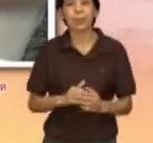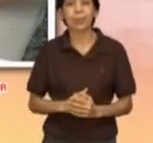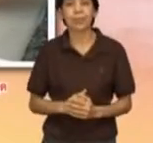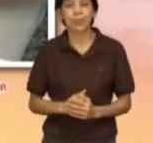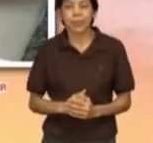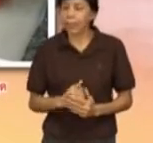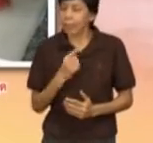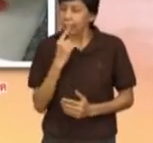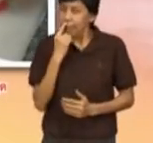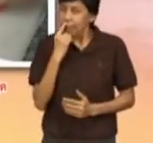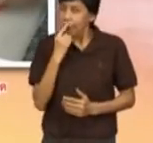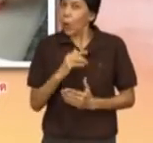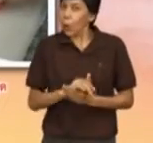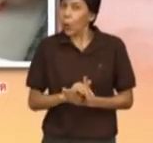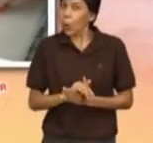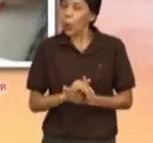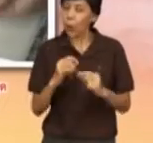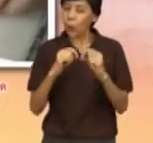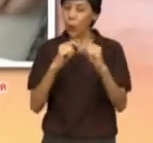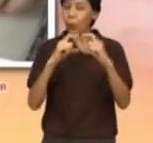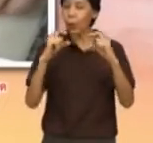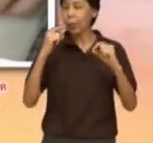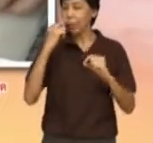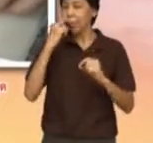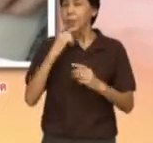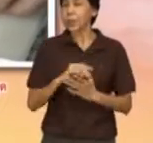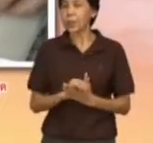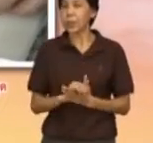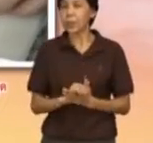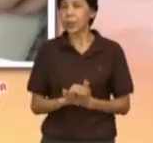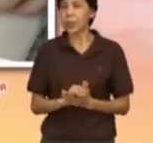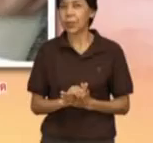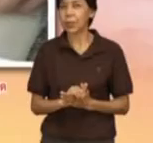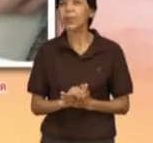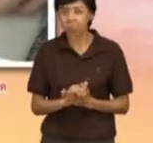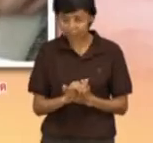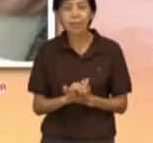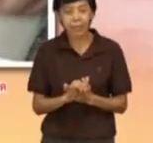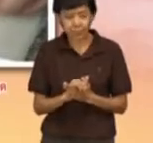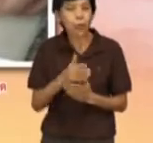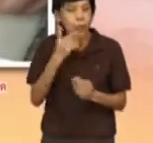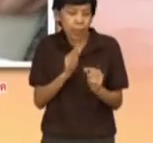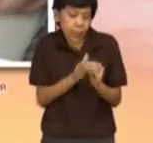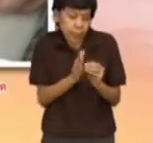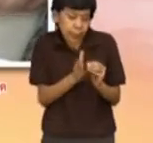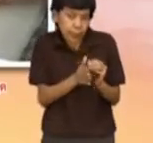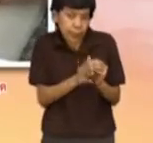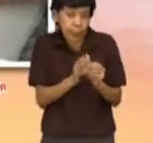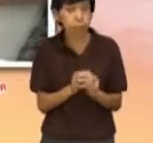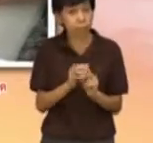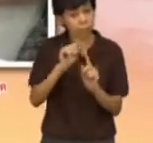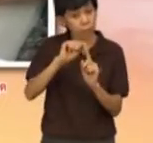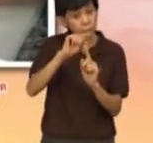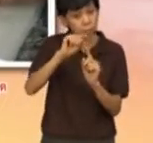กลิ่นกลิ่นใบมะกรูดอ๋อนี่หั่นอย่างนี้เลยคะผักชีได้ไหม